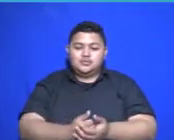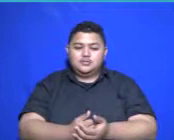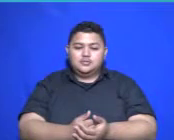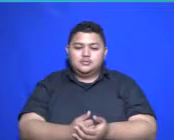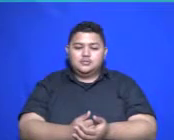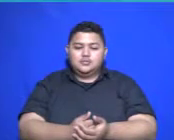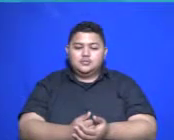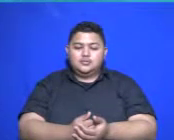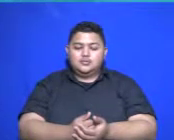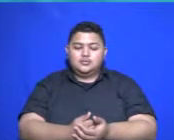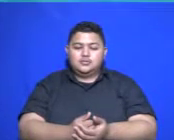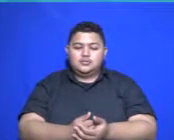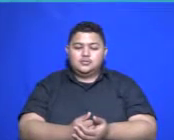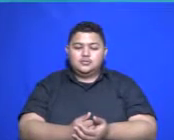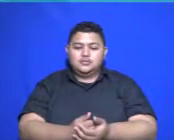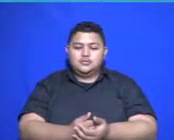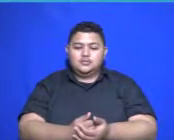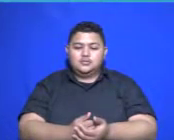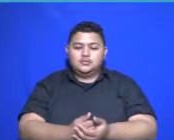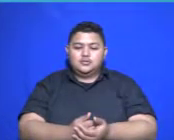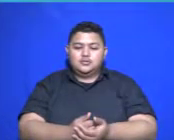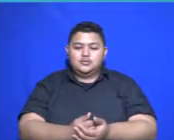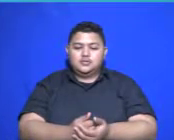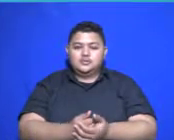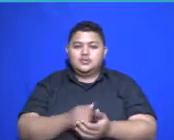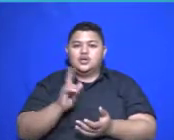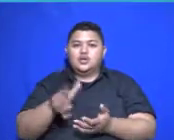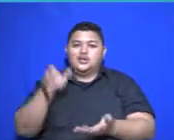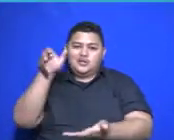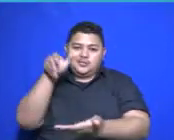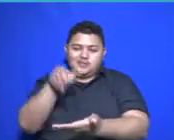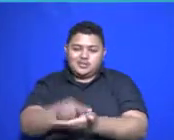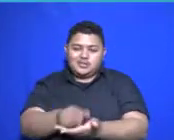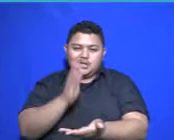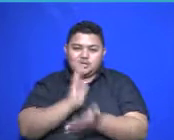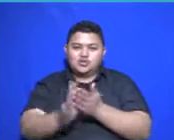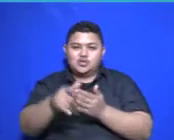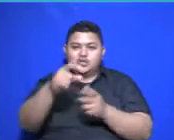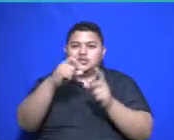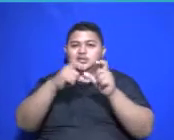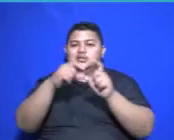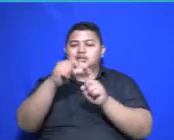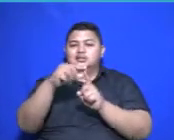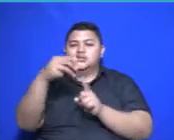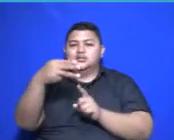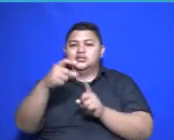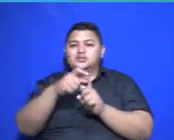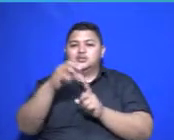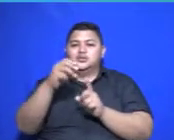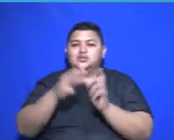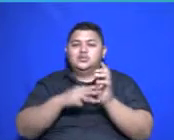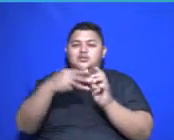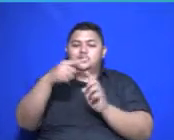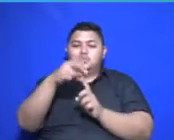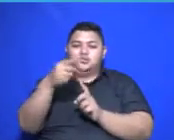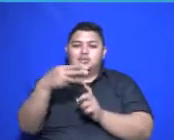kalau dipasangkan jadi speedometer, dilepas akan jadi handphone lagi. Ini adalah pertama kali inovasi di dunia.